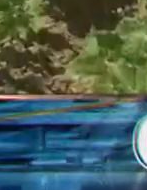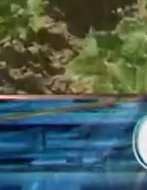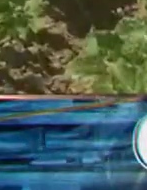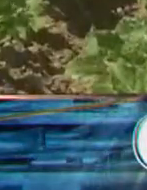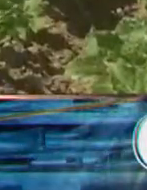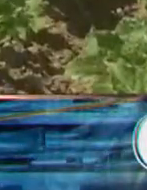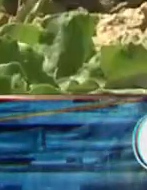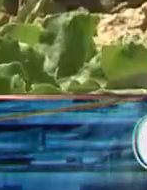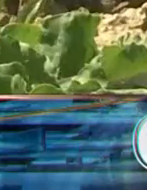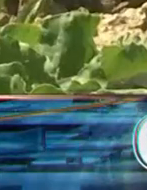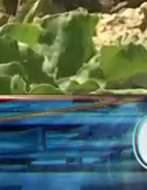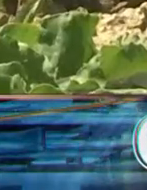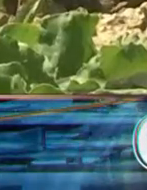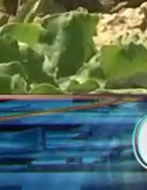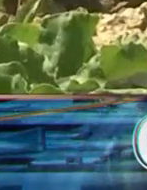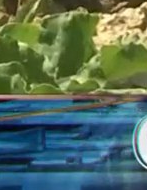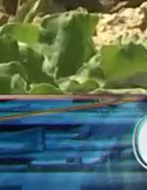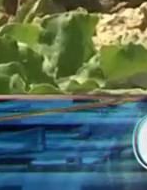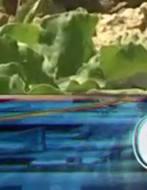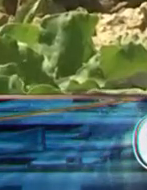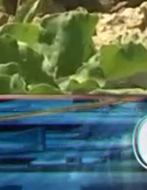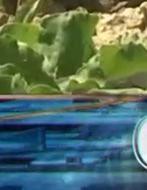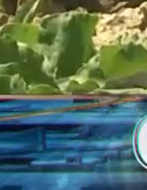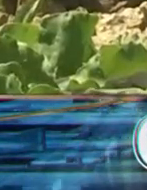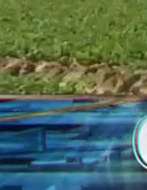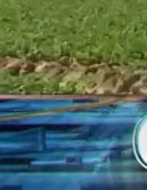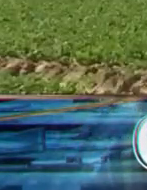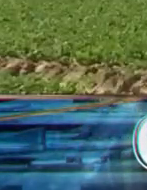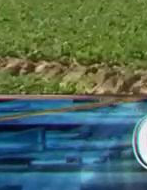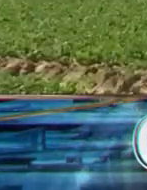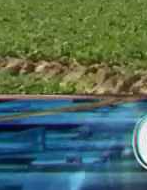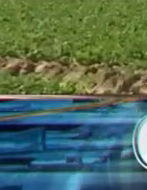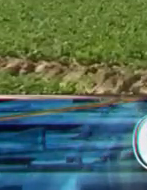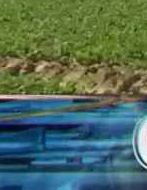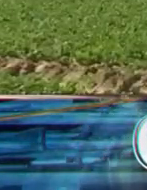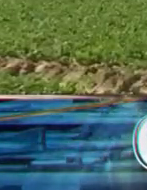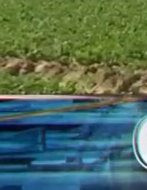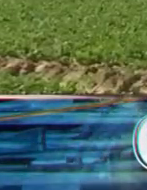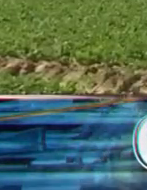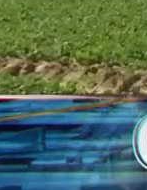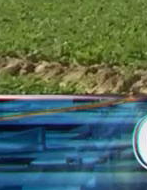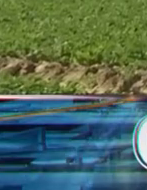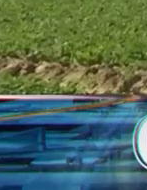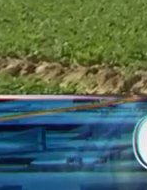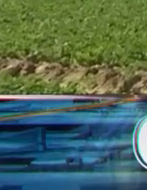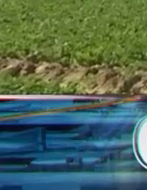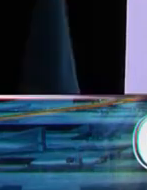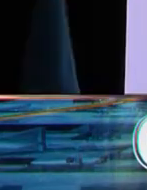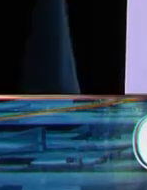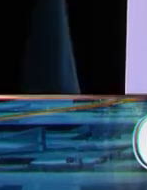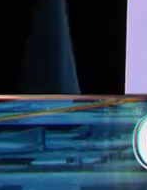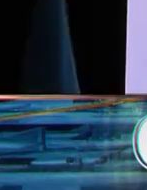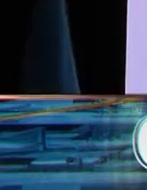Да будет добрый урожай! Свыше 125 тысяч тонн сахарной свеклы планируют собрать в Аксуйском районе. Под культуру выделят